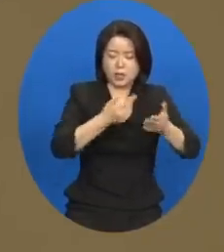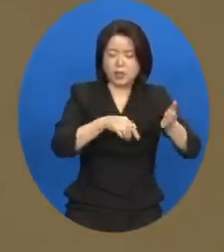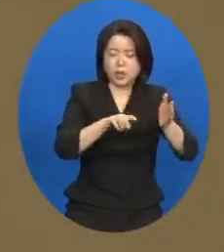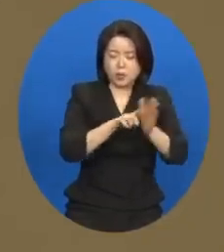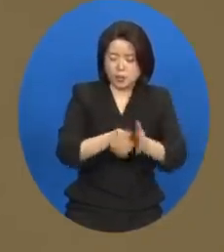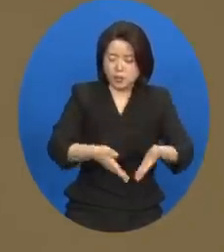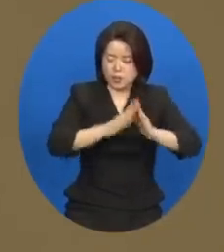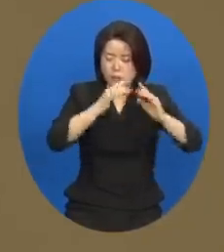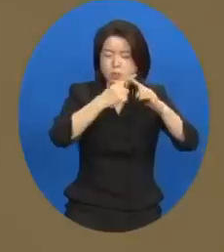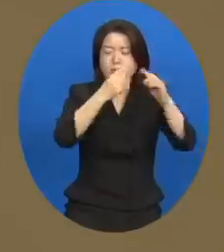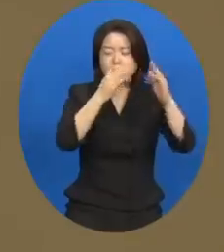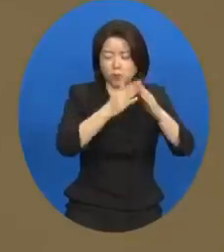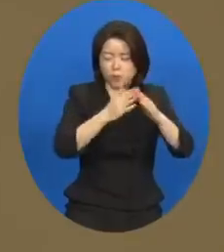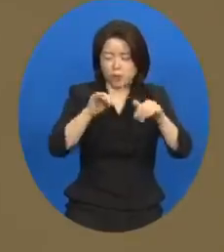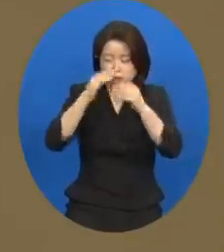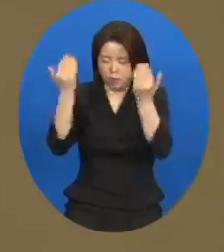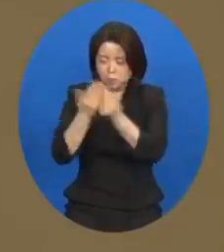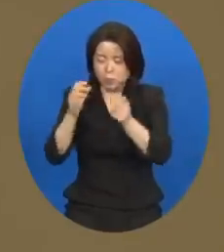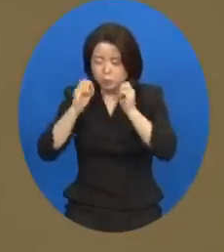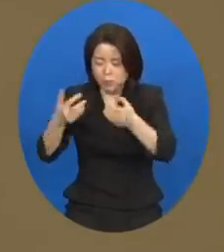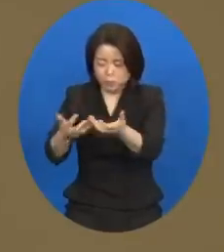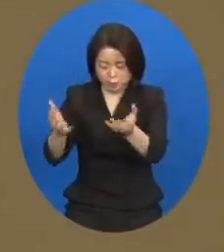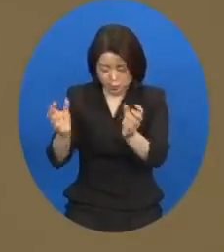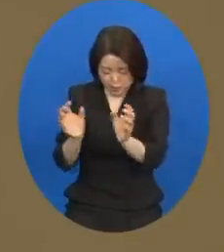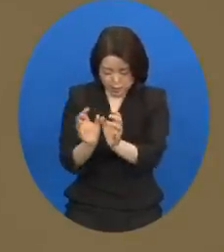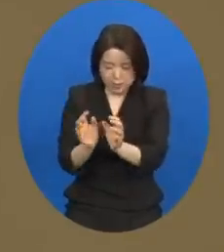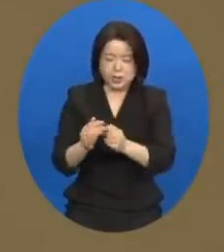교회와 모든 선교 단체들,